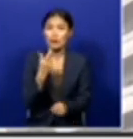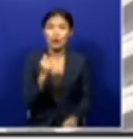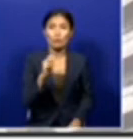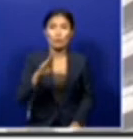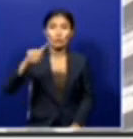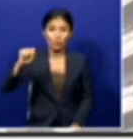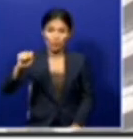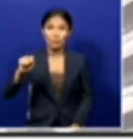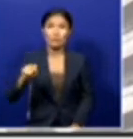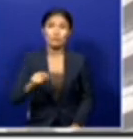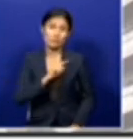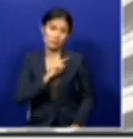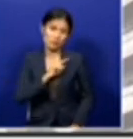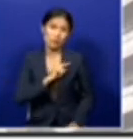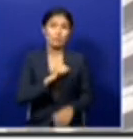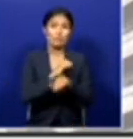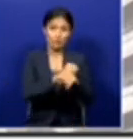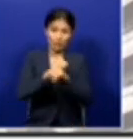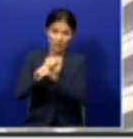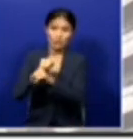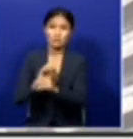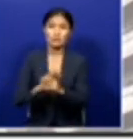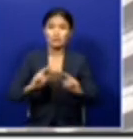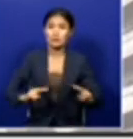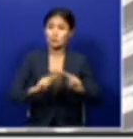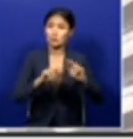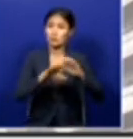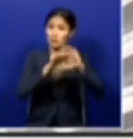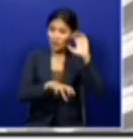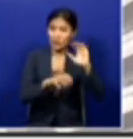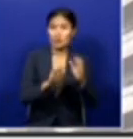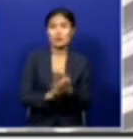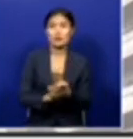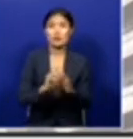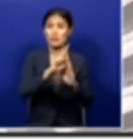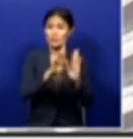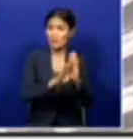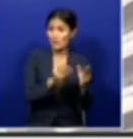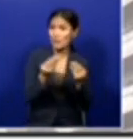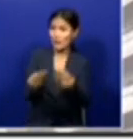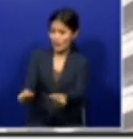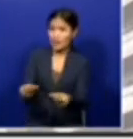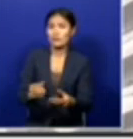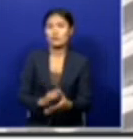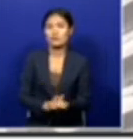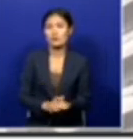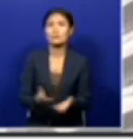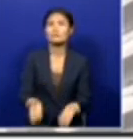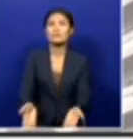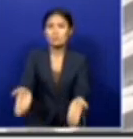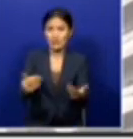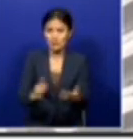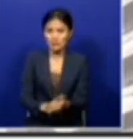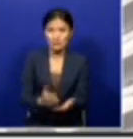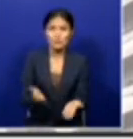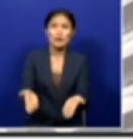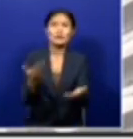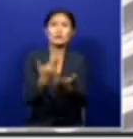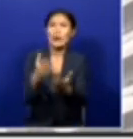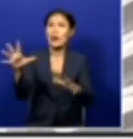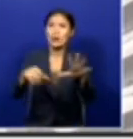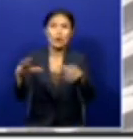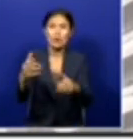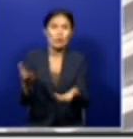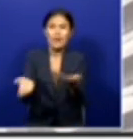ถิ่นกระทรวงมหาดไทยยกเว้นระเบียบให้เขาบอกคุณทำได้เลยจะเอาเงินสะสมเงินสำรองจ่